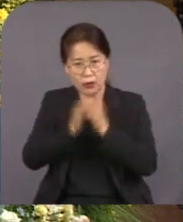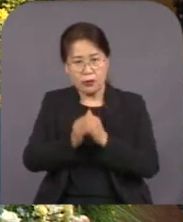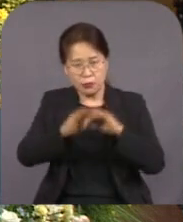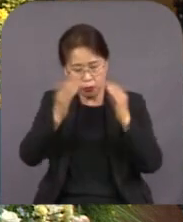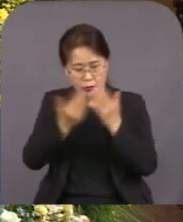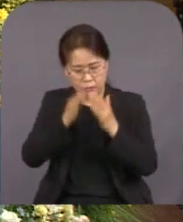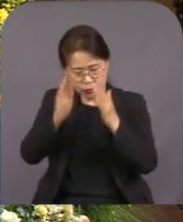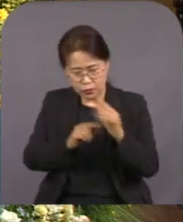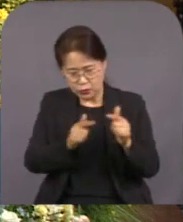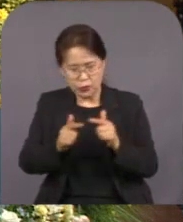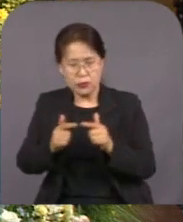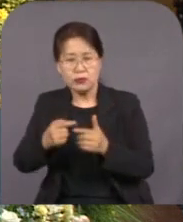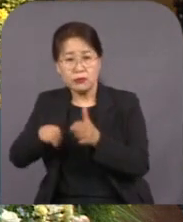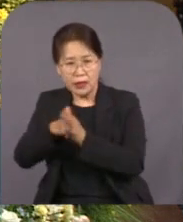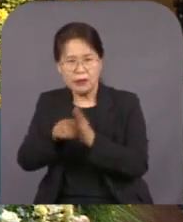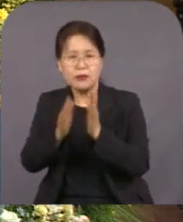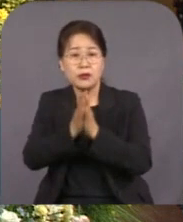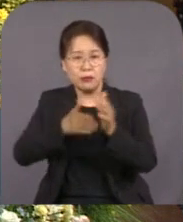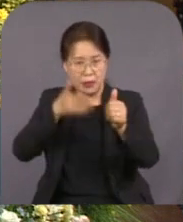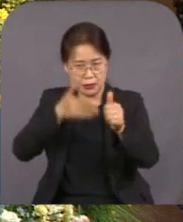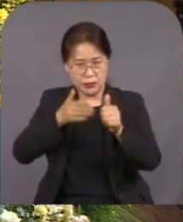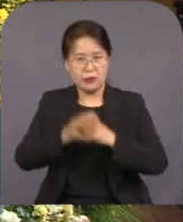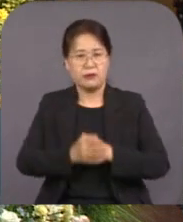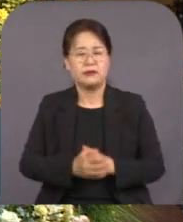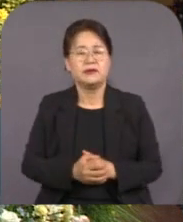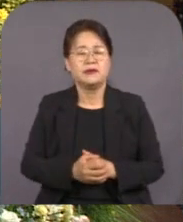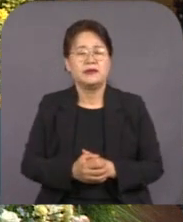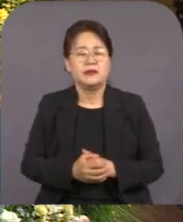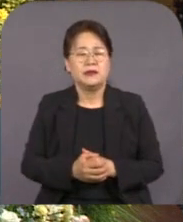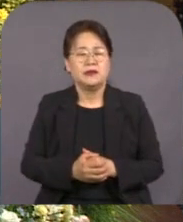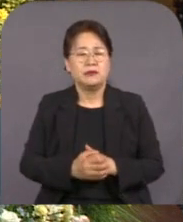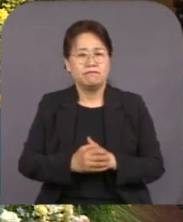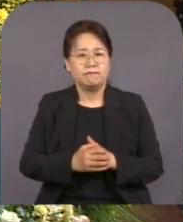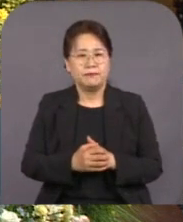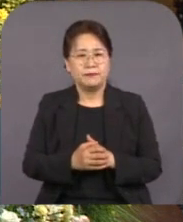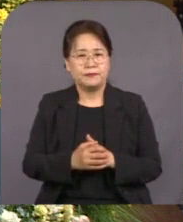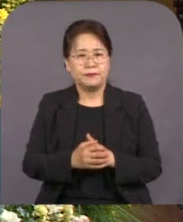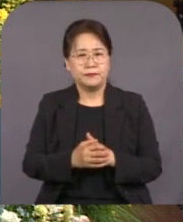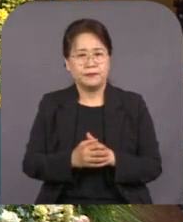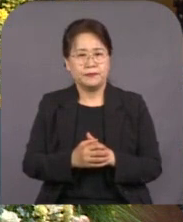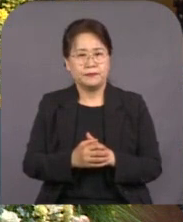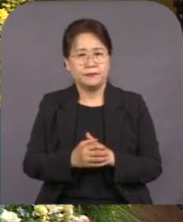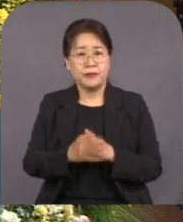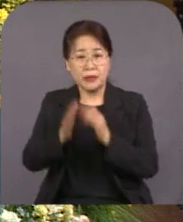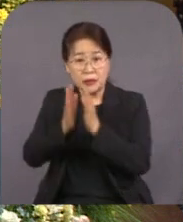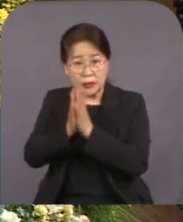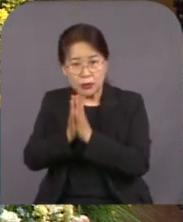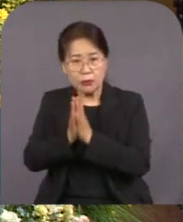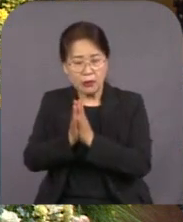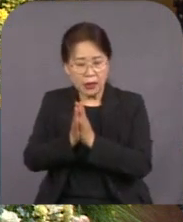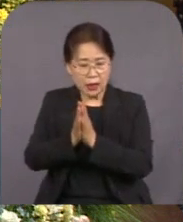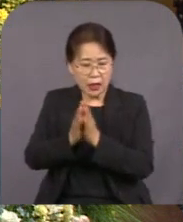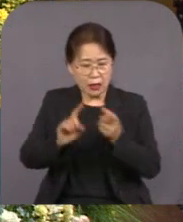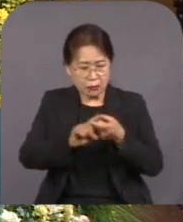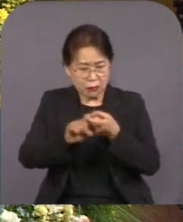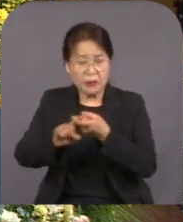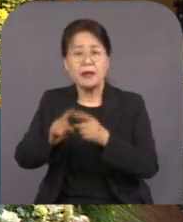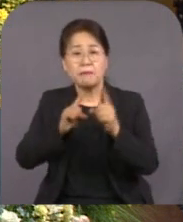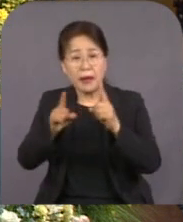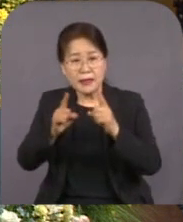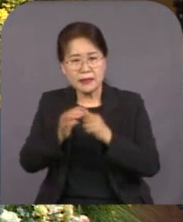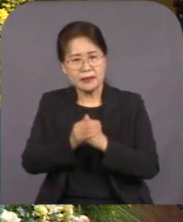위하여 구하라 여러분이 18절의 말씀을 보게 되면요 기도와 관련된 말씀이 무려